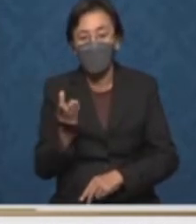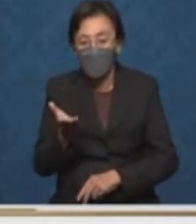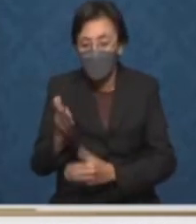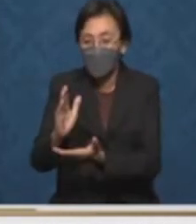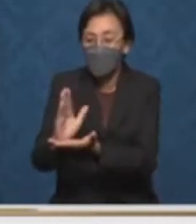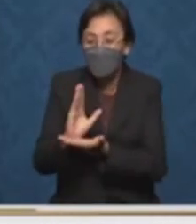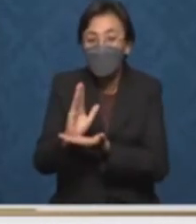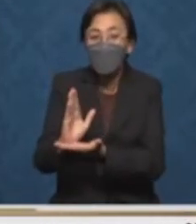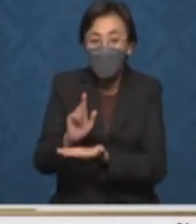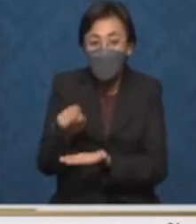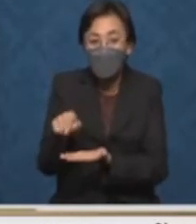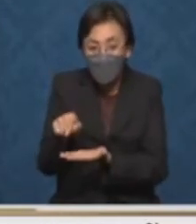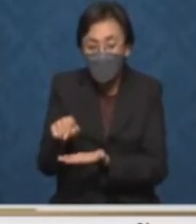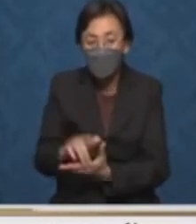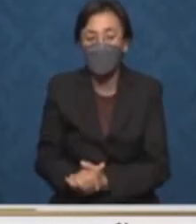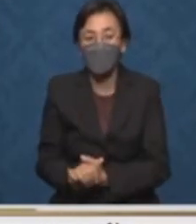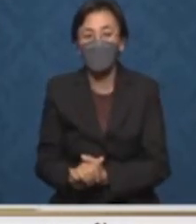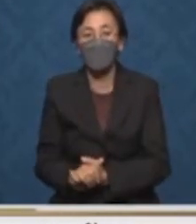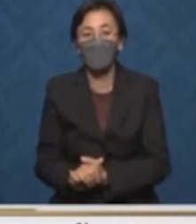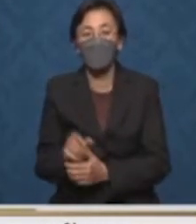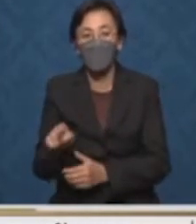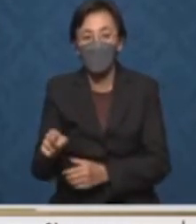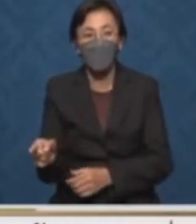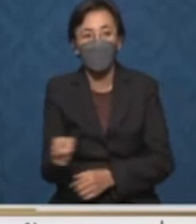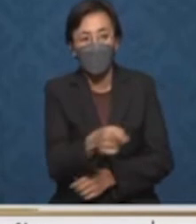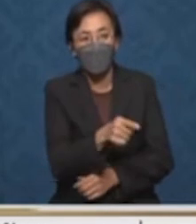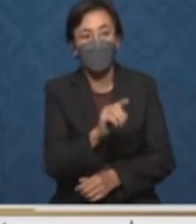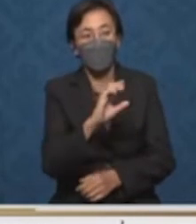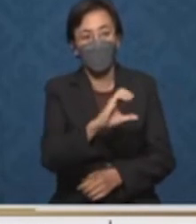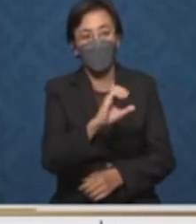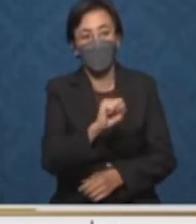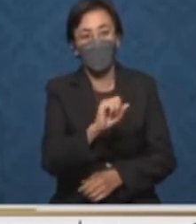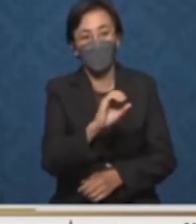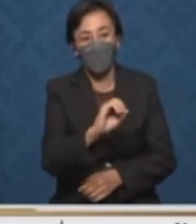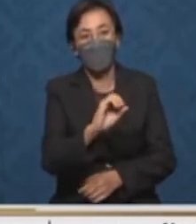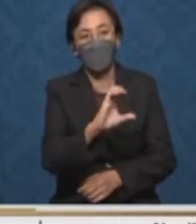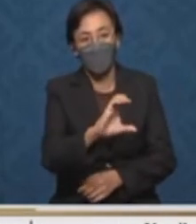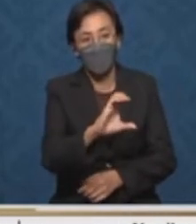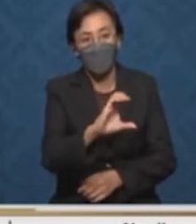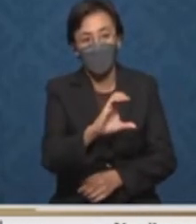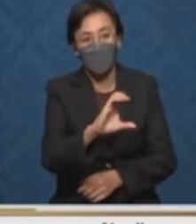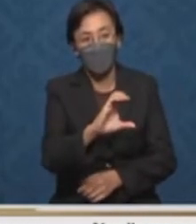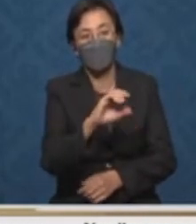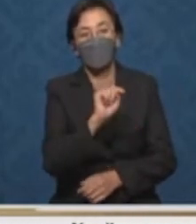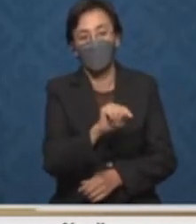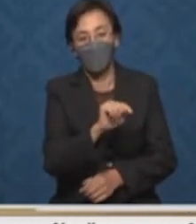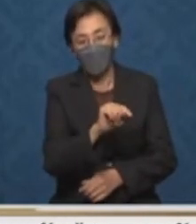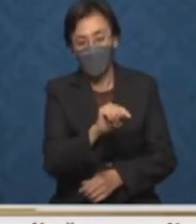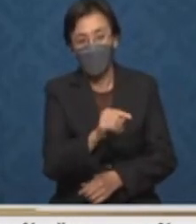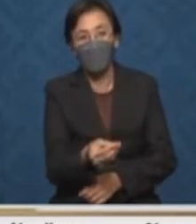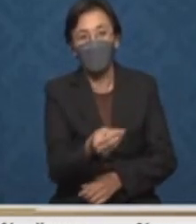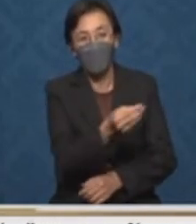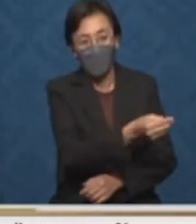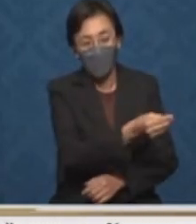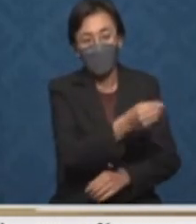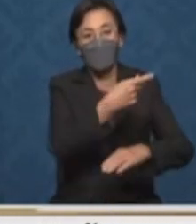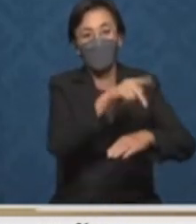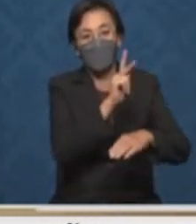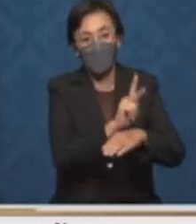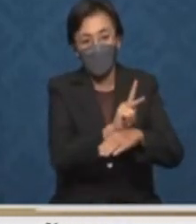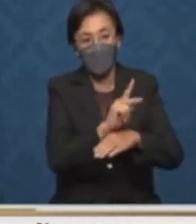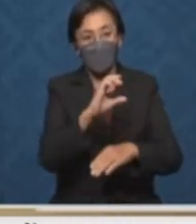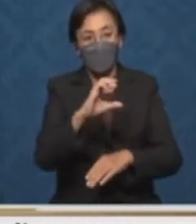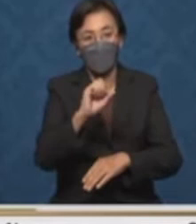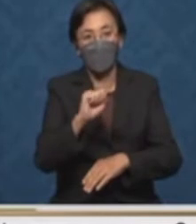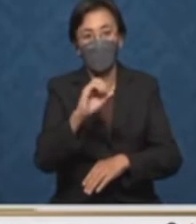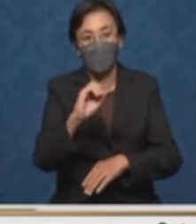าเนี่ยครับแซสตินก็มอบอำนาจให้บริษัท CSOC CSOC ก็มอบอำนาจให้กับประธานของบริษั